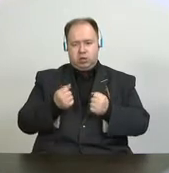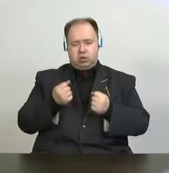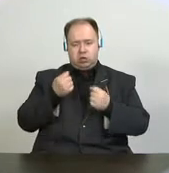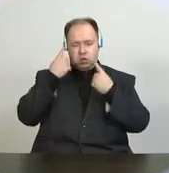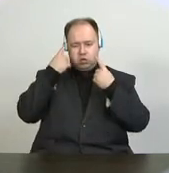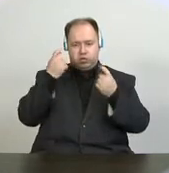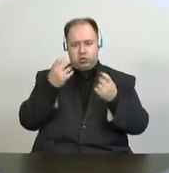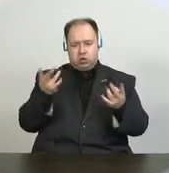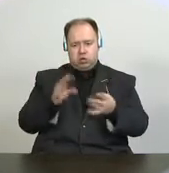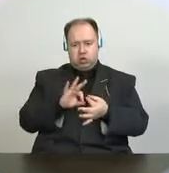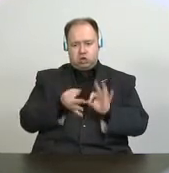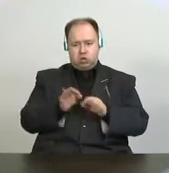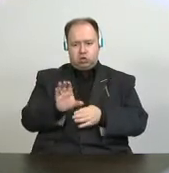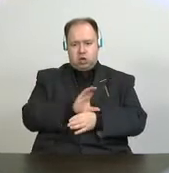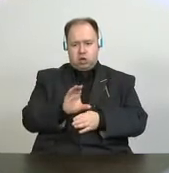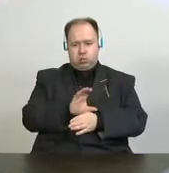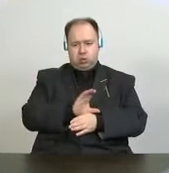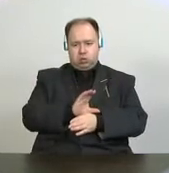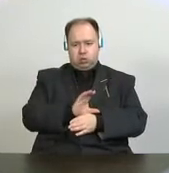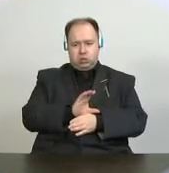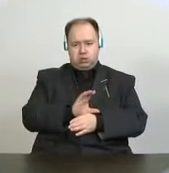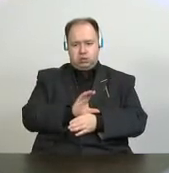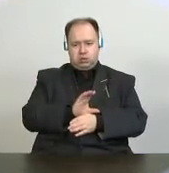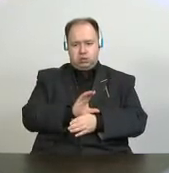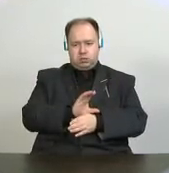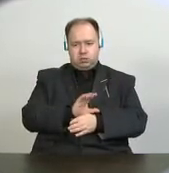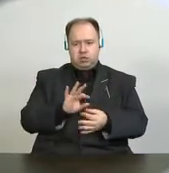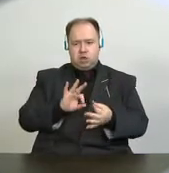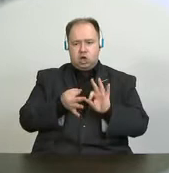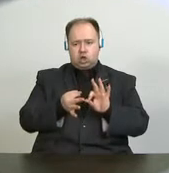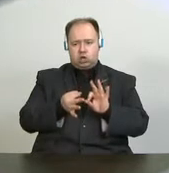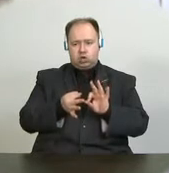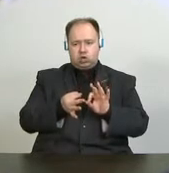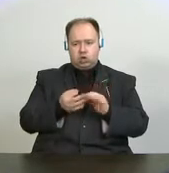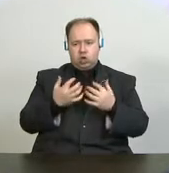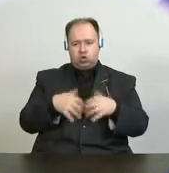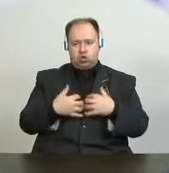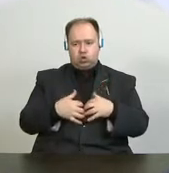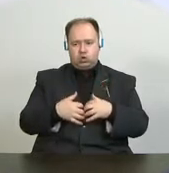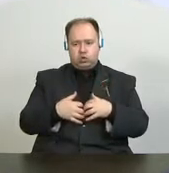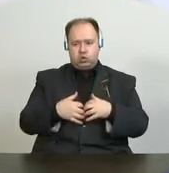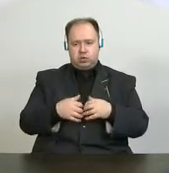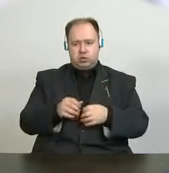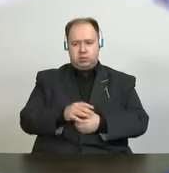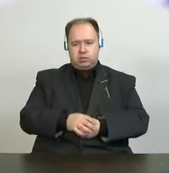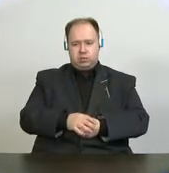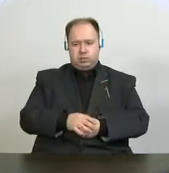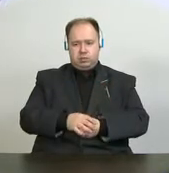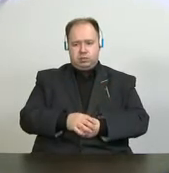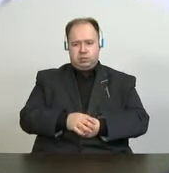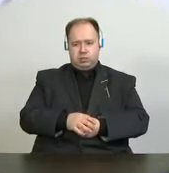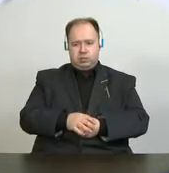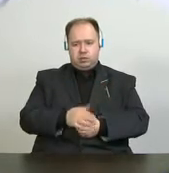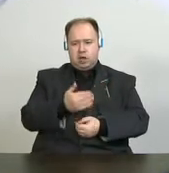требует какие-то сложные компьютеры сложные устройства и прочее прочее так вот собственно говоря